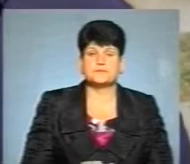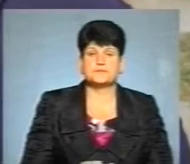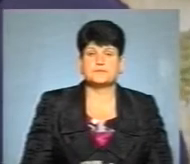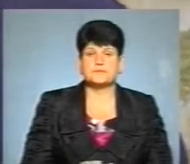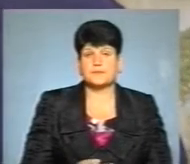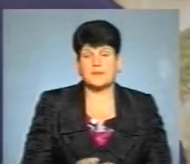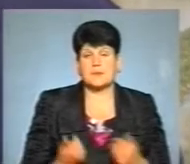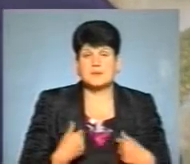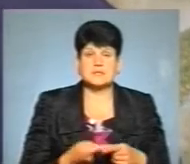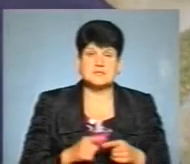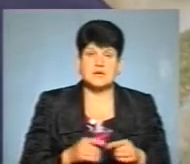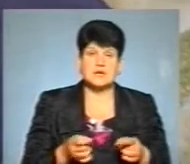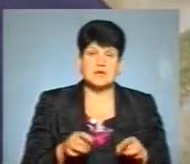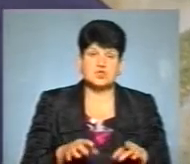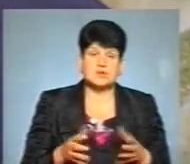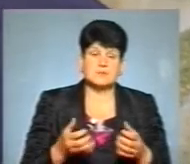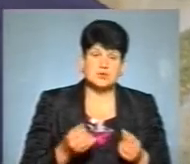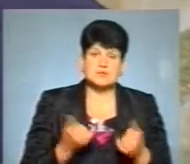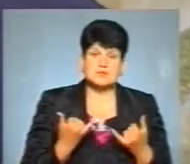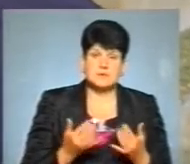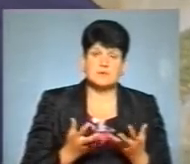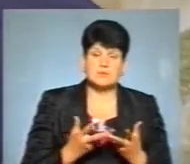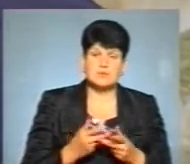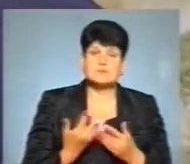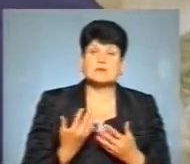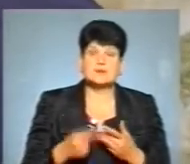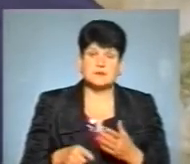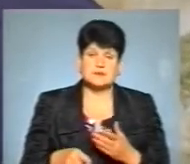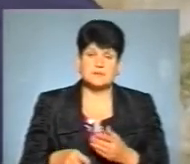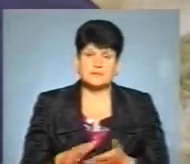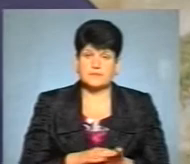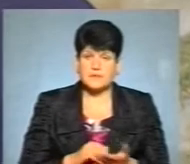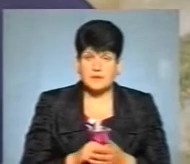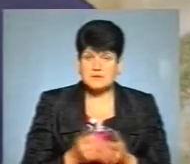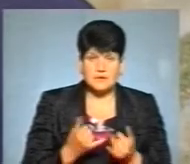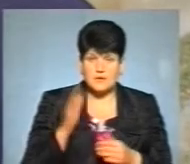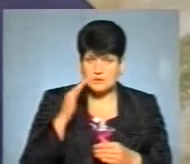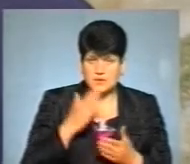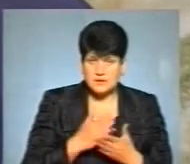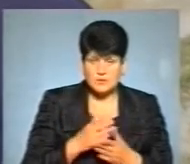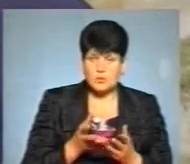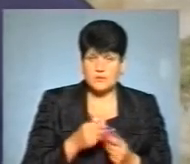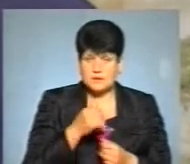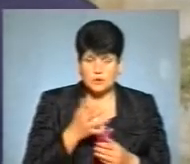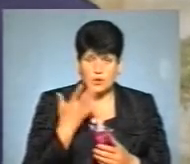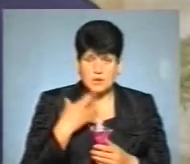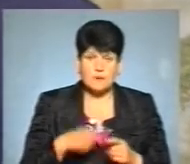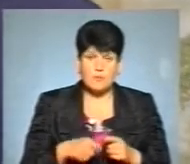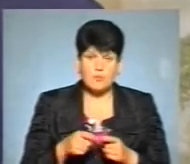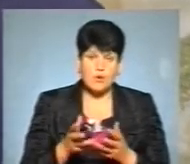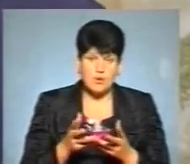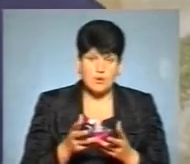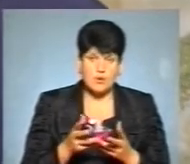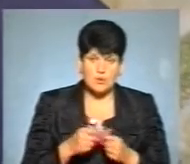десь таке рішення з людьми прийняли, що зараз вони вираховують всі збитки, тому що ще є вода, порахувати їх неможливо. Коли будуть прораховані всі збитки, будемо звертатись до